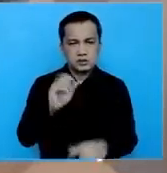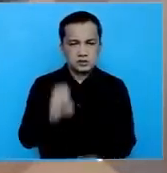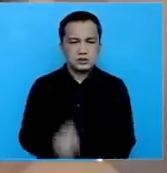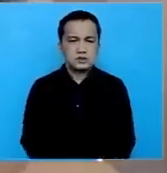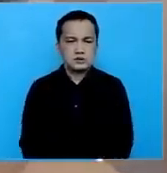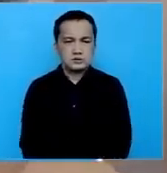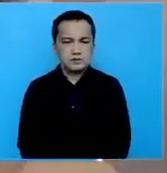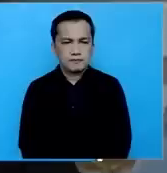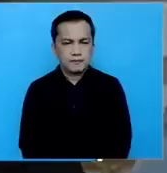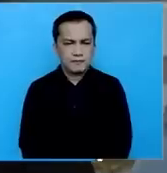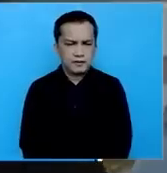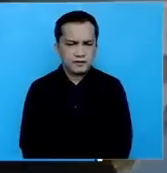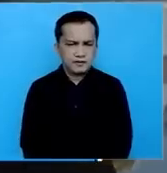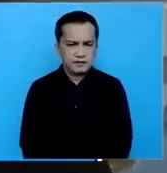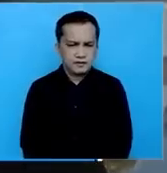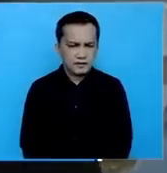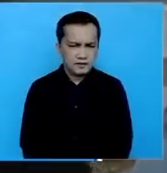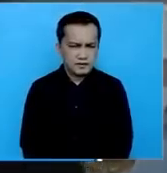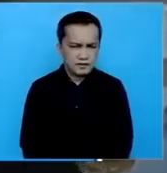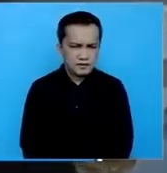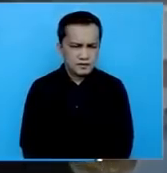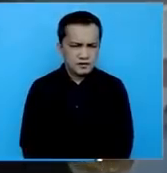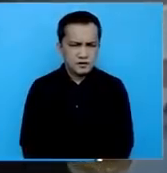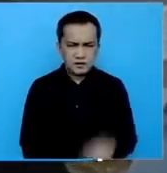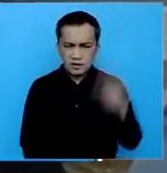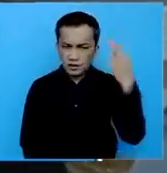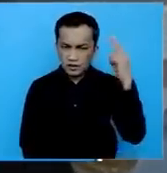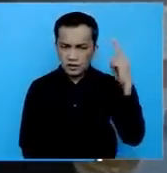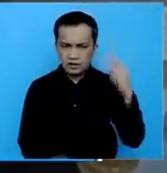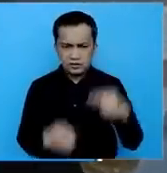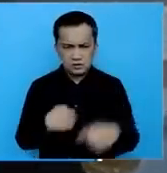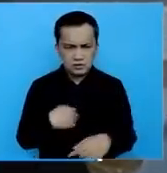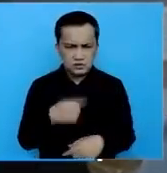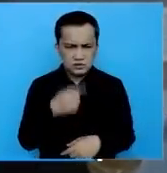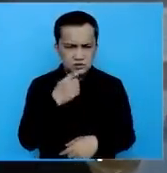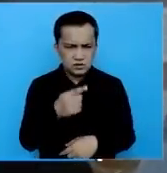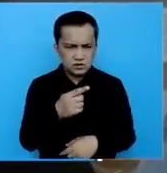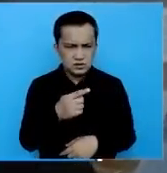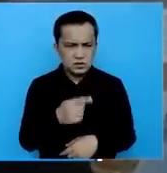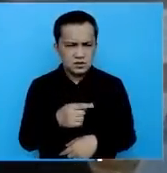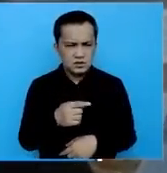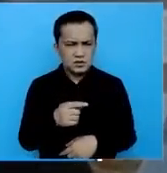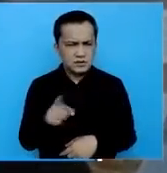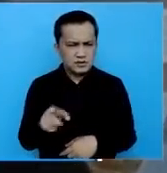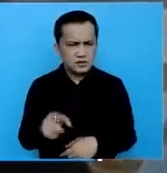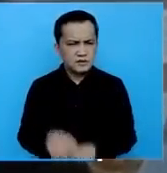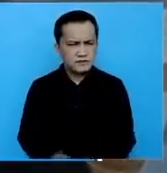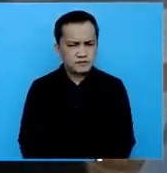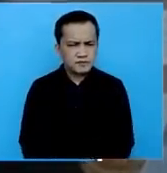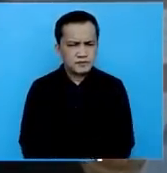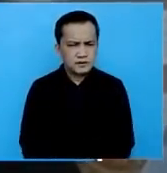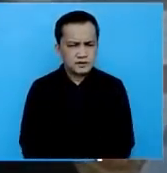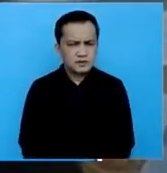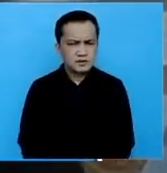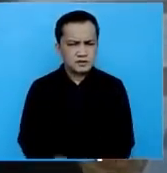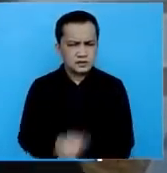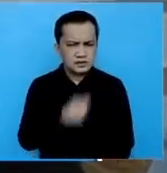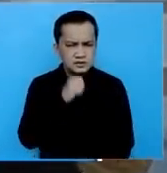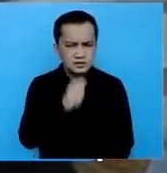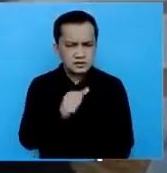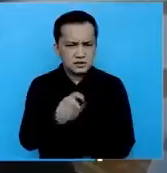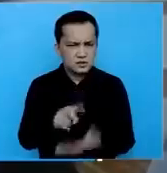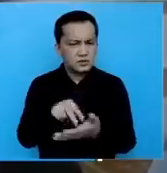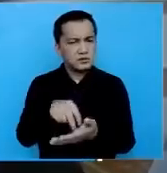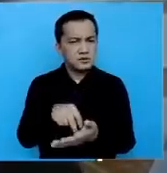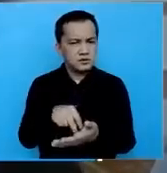Yung uncle ko, siya yung nagsabi na pag di daw ako tumayo dyan,